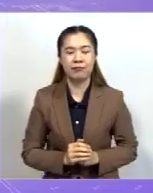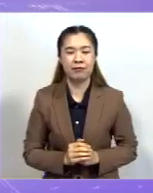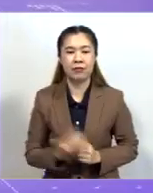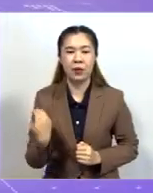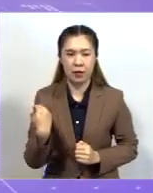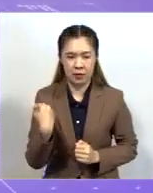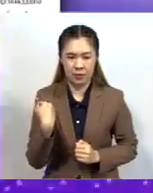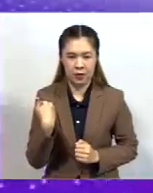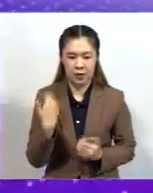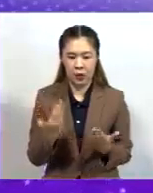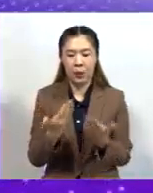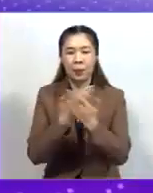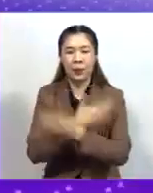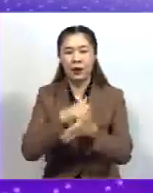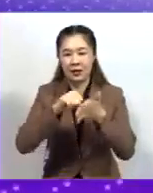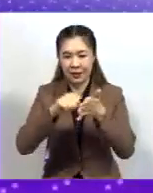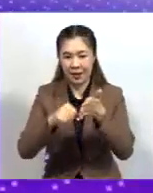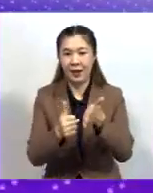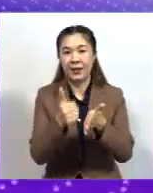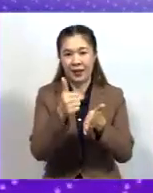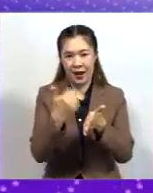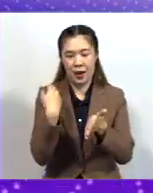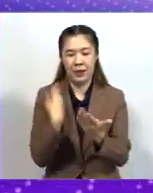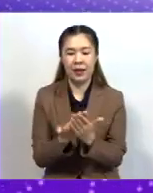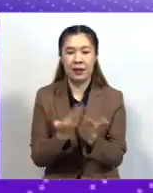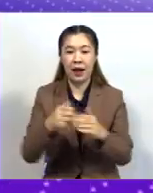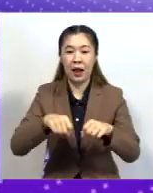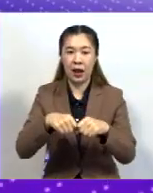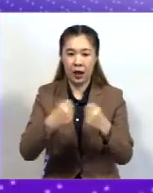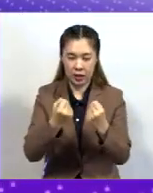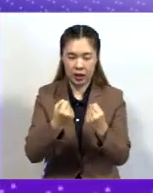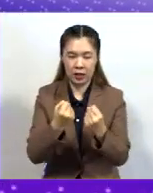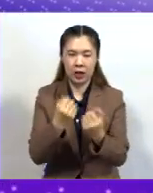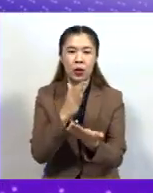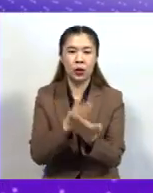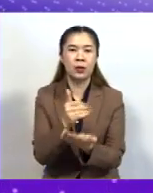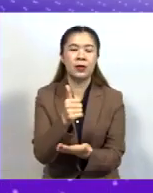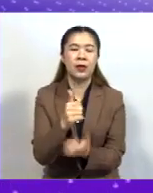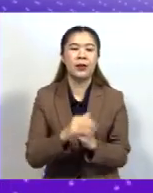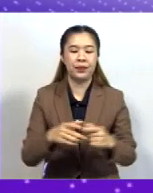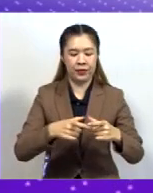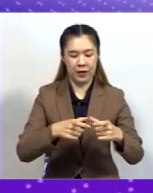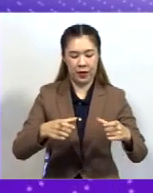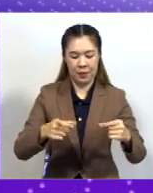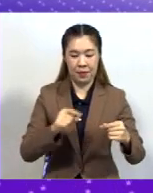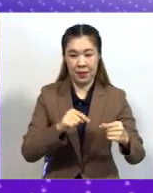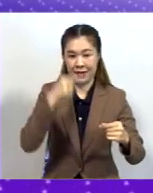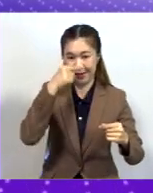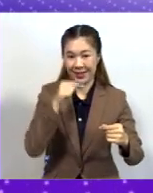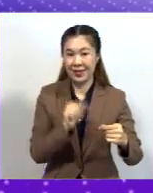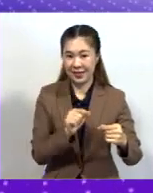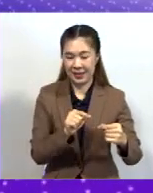ารถเปลี่ยนแปลงการเดินทางได้โดยเขาจะยกเว้นค่าธรรมเนียมการเปลี่ยนแปลงให้นะคะโดยบัตรโดยสารของสายการบินไทย